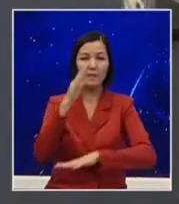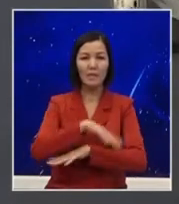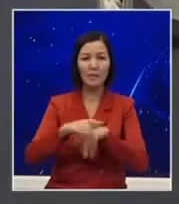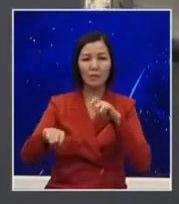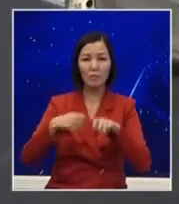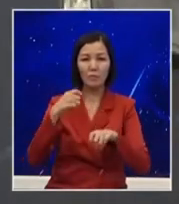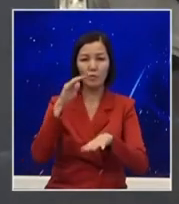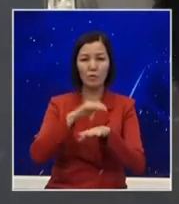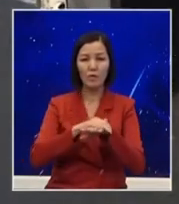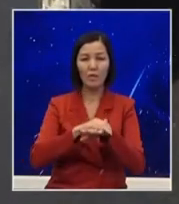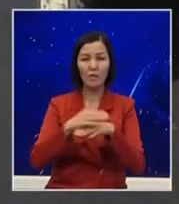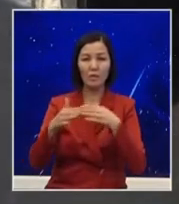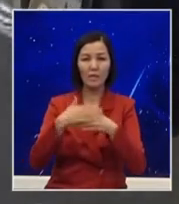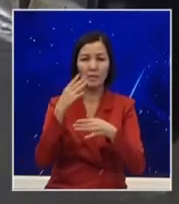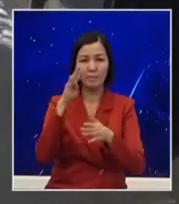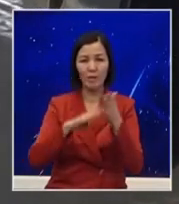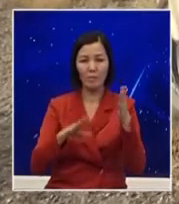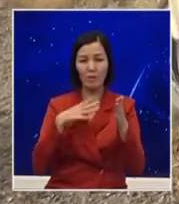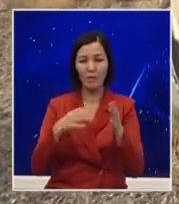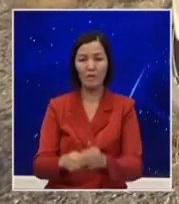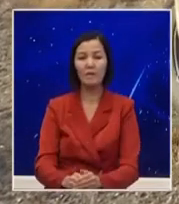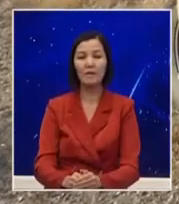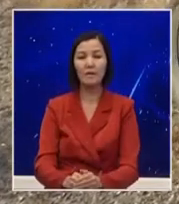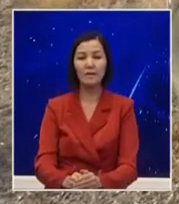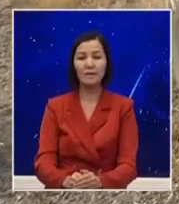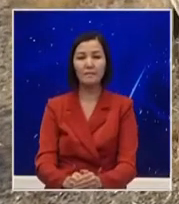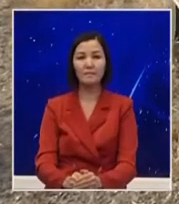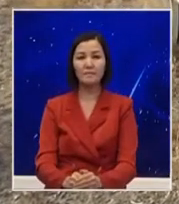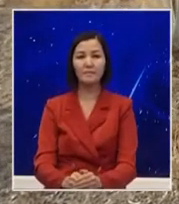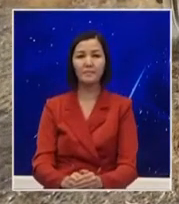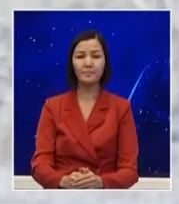заң шеңберінде жазаланып, айыппұл арқалаған.